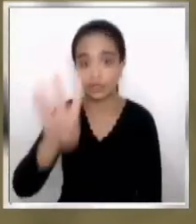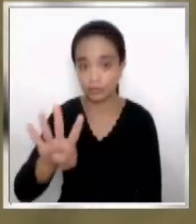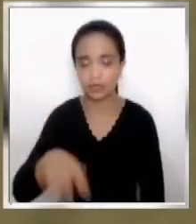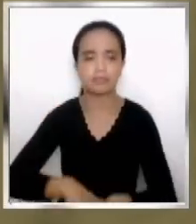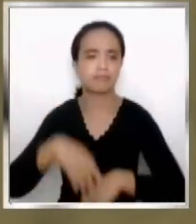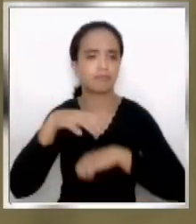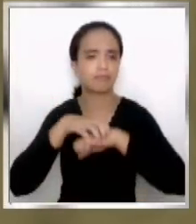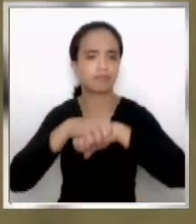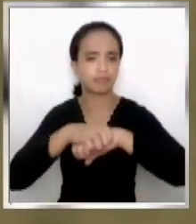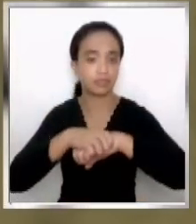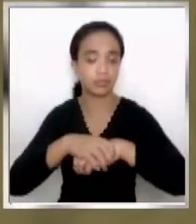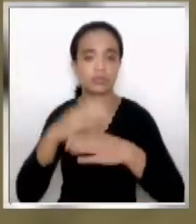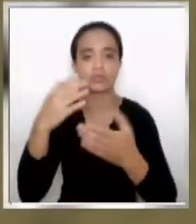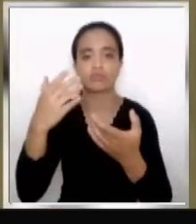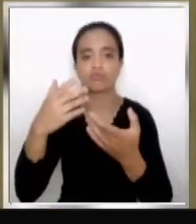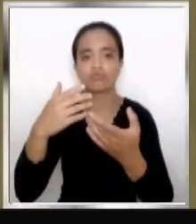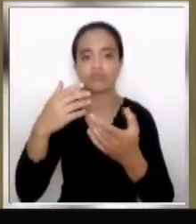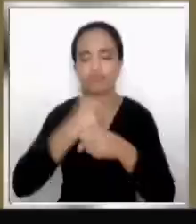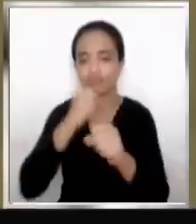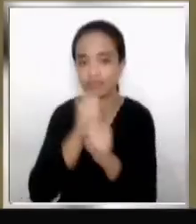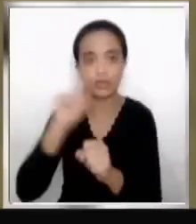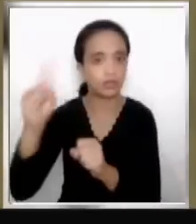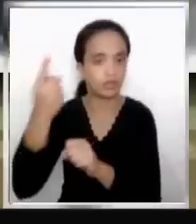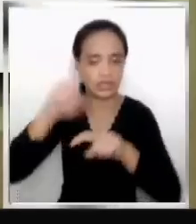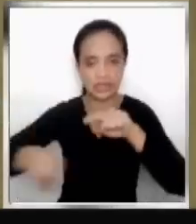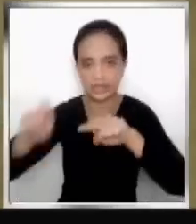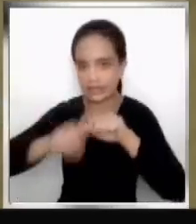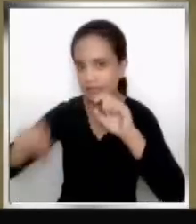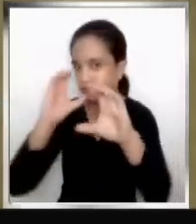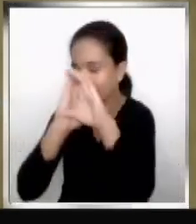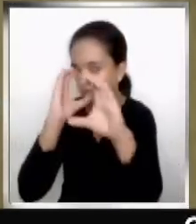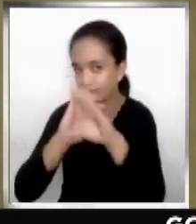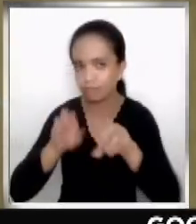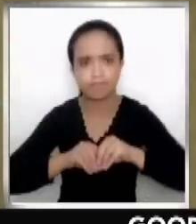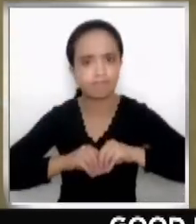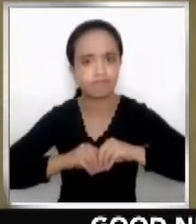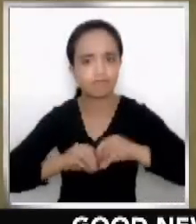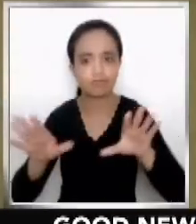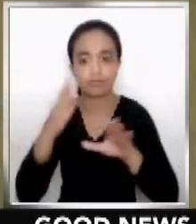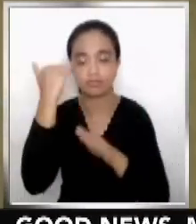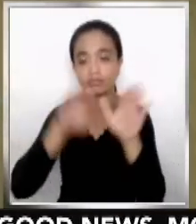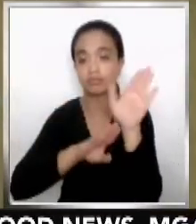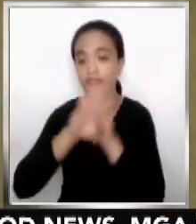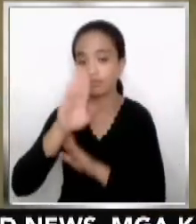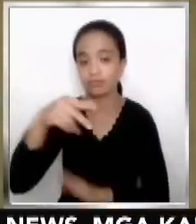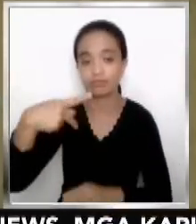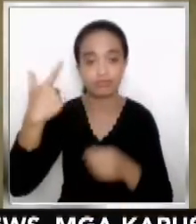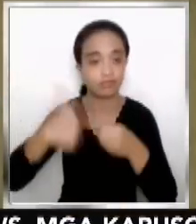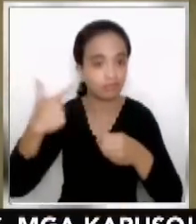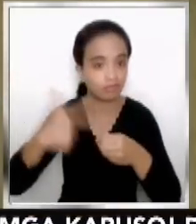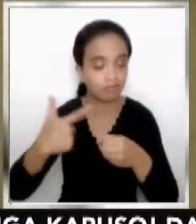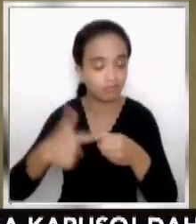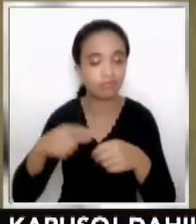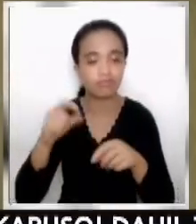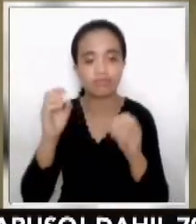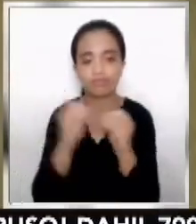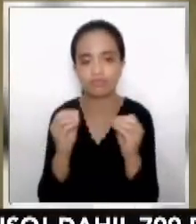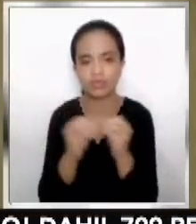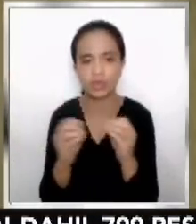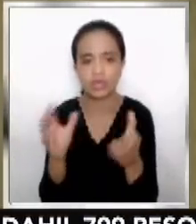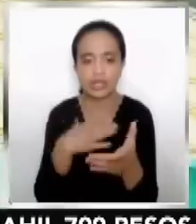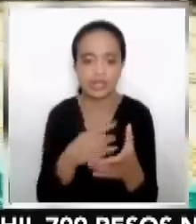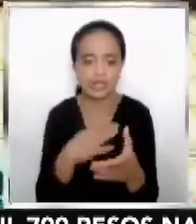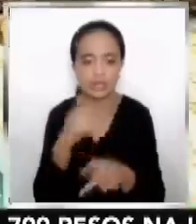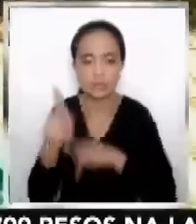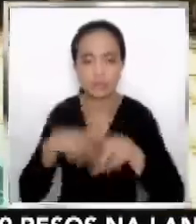Thomas Parker ang pinakaunang electric car from mass production dahil sa pag-usbong ng petrol at diesel engine bas tinangkilik ito noon ng mga tao kaysa sa